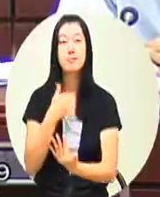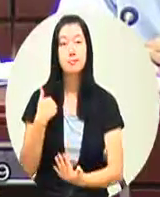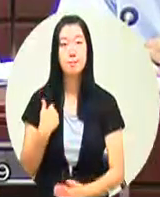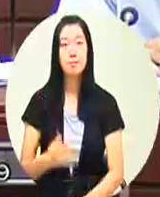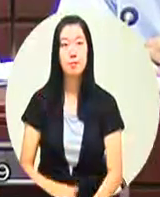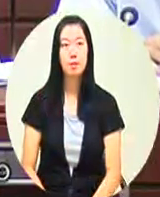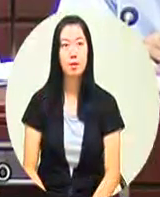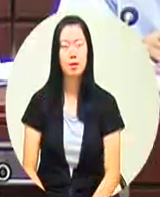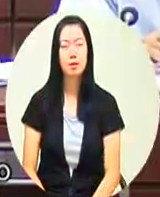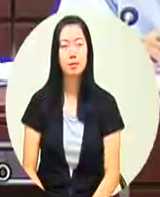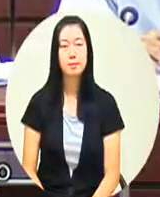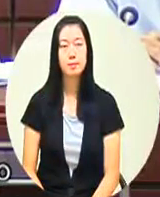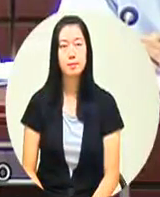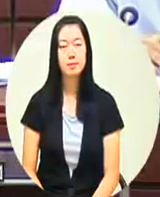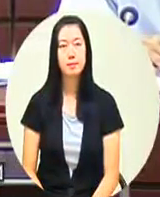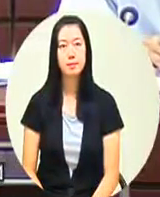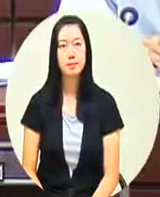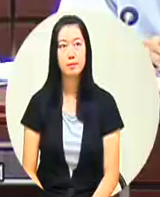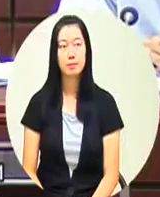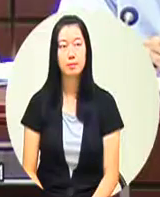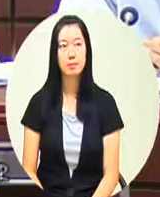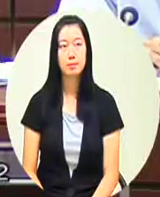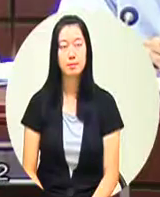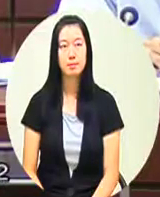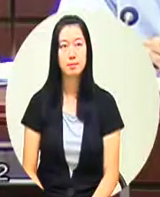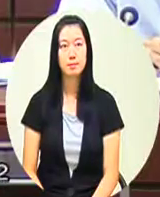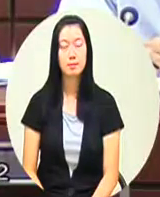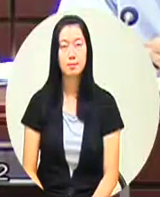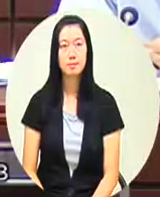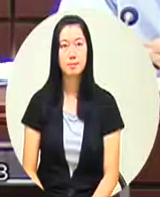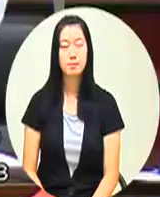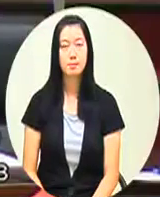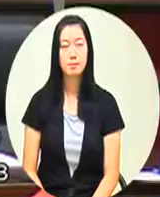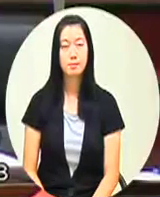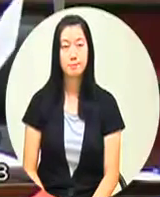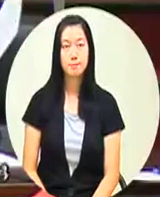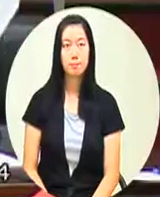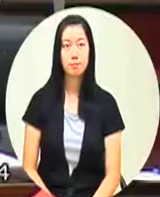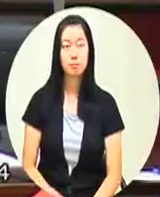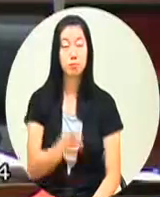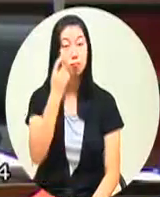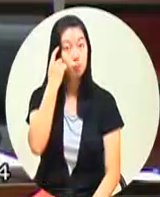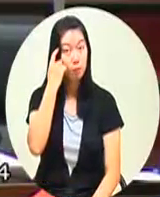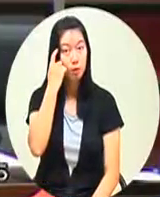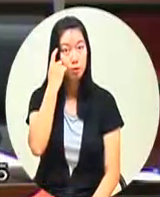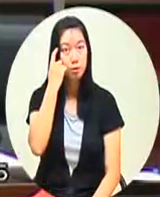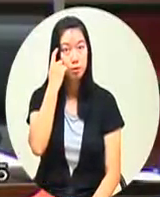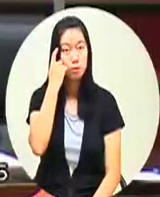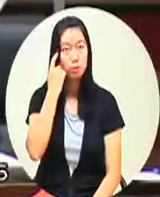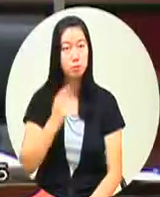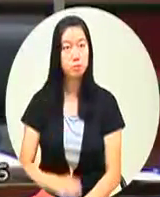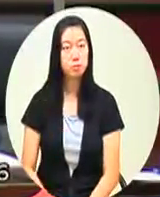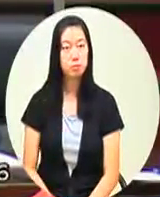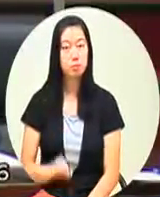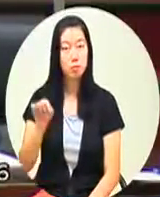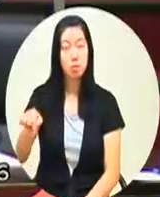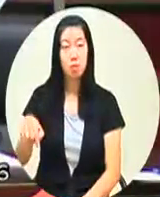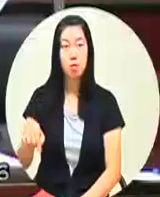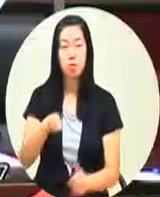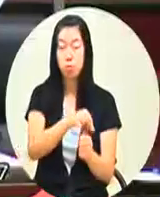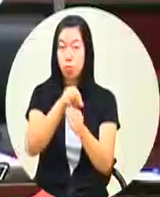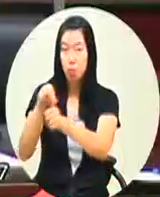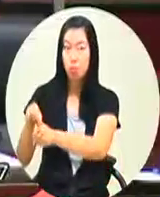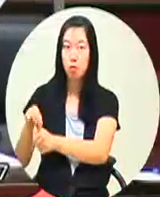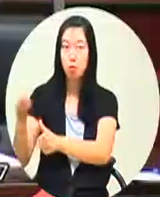选择。 可以选择。 啊，所以你们认为就是安置的部分，你